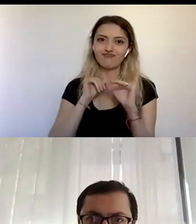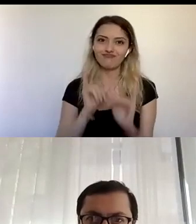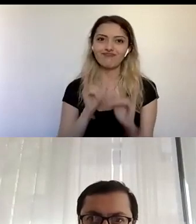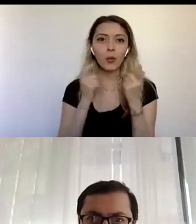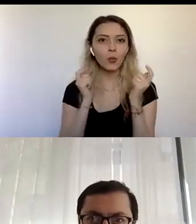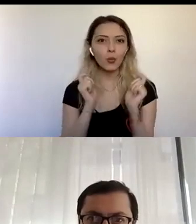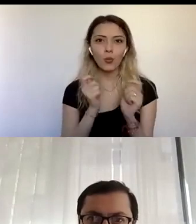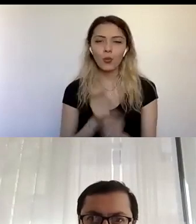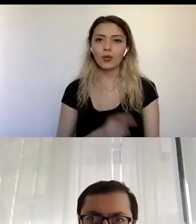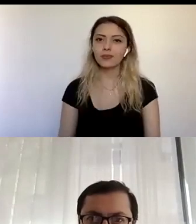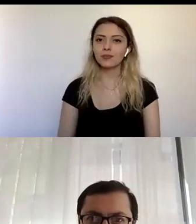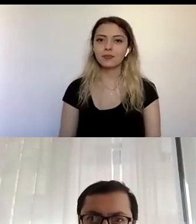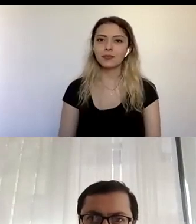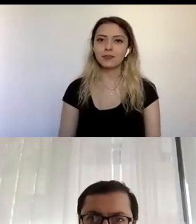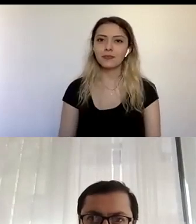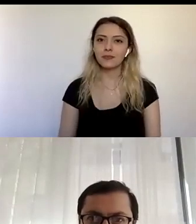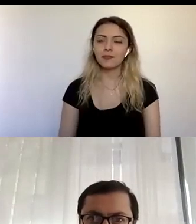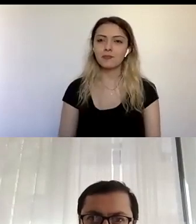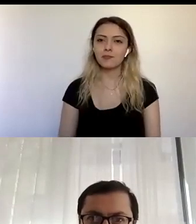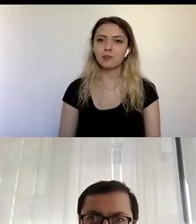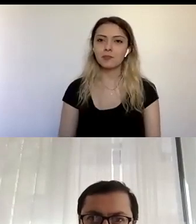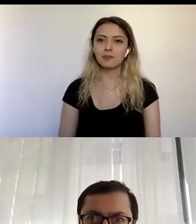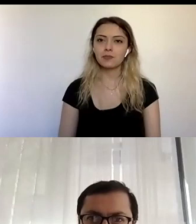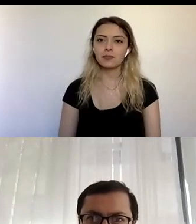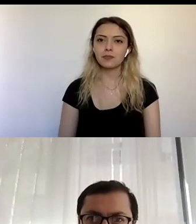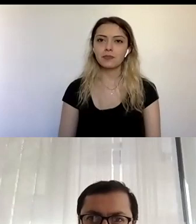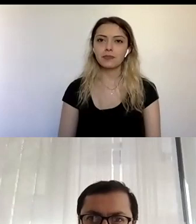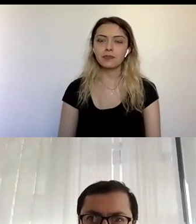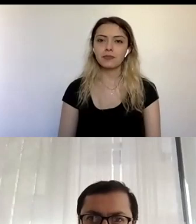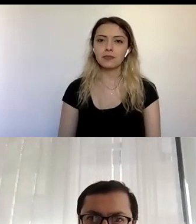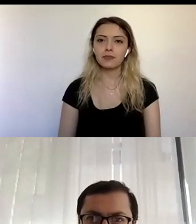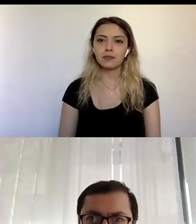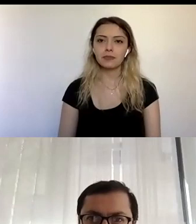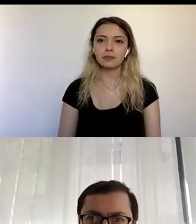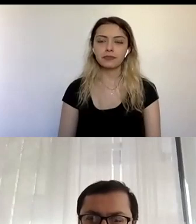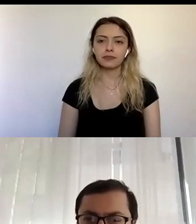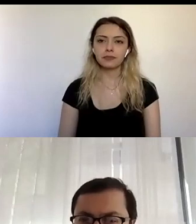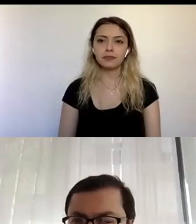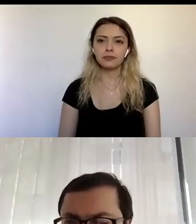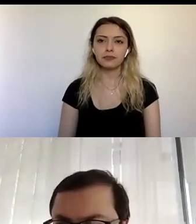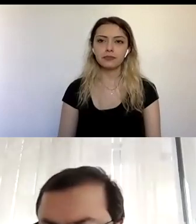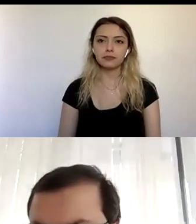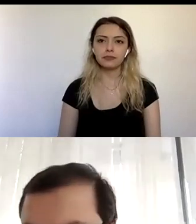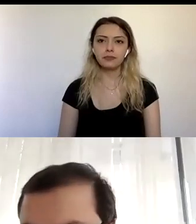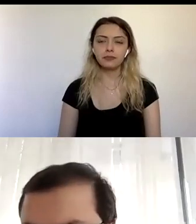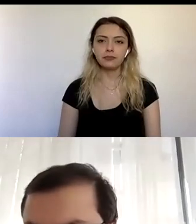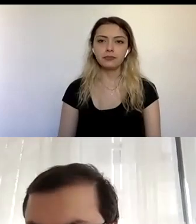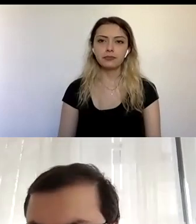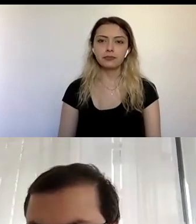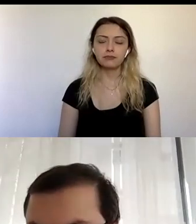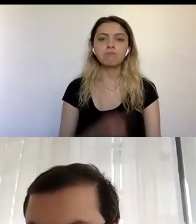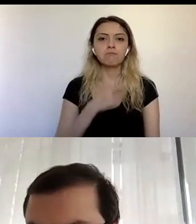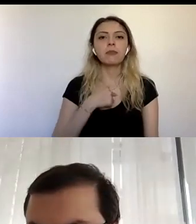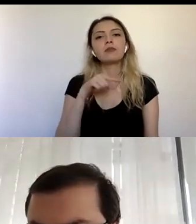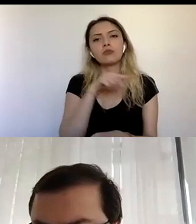Bir yandan bu alanda çalışırken bu kişilerin kişisel verilerine olduğu,